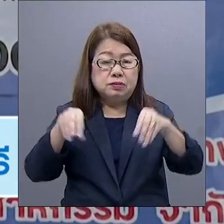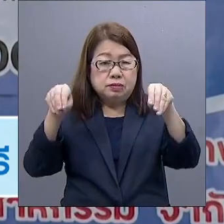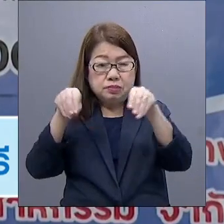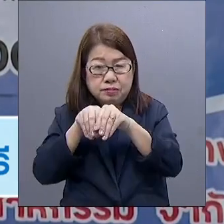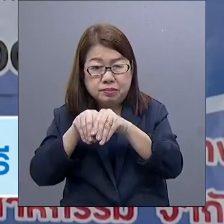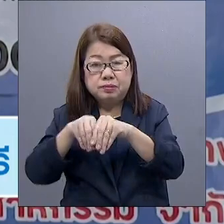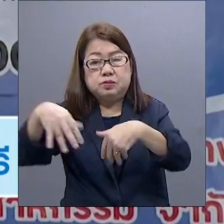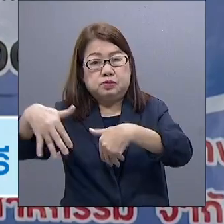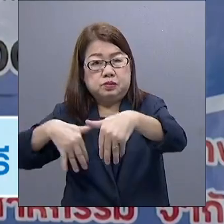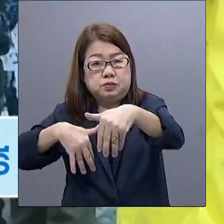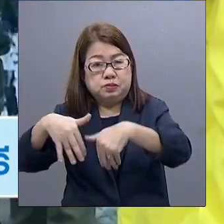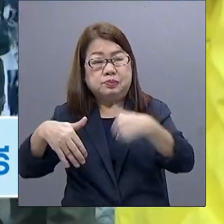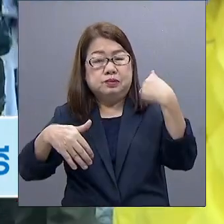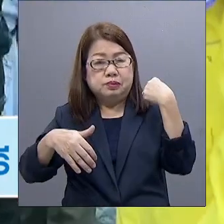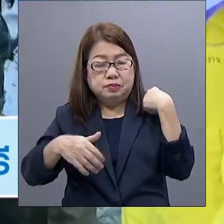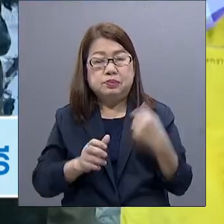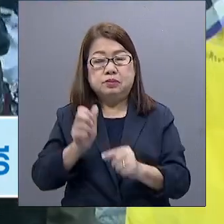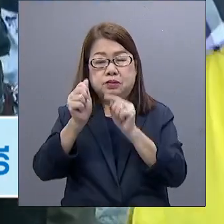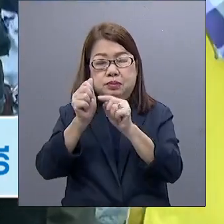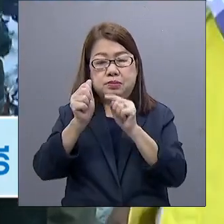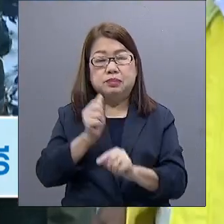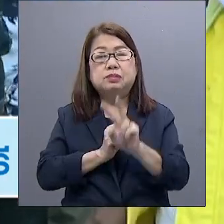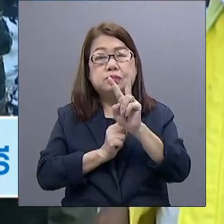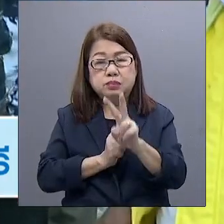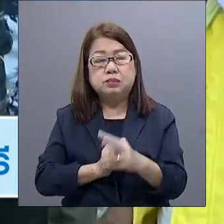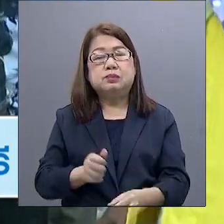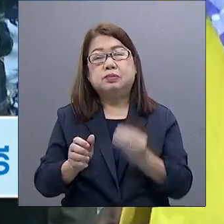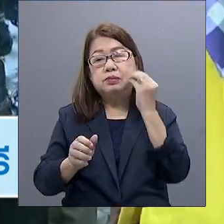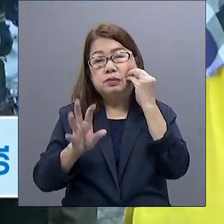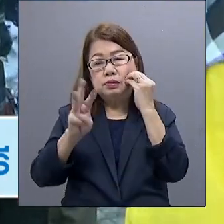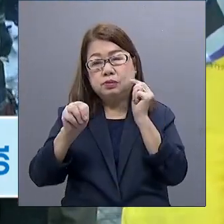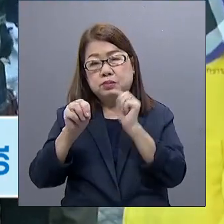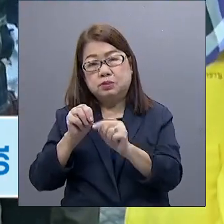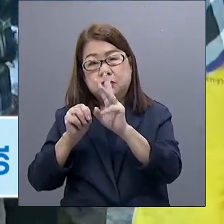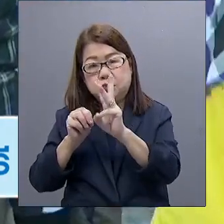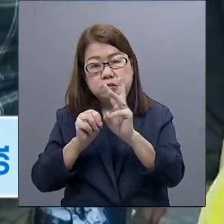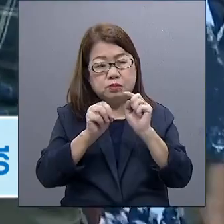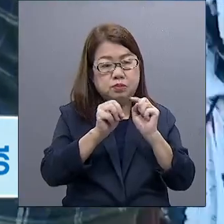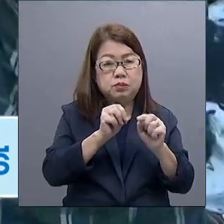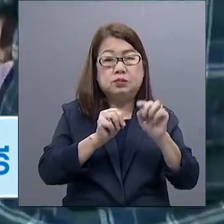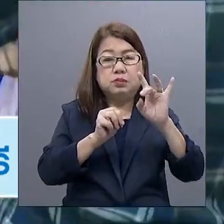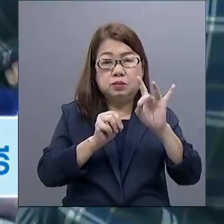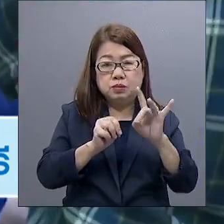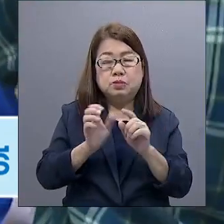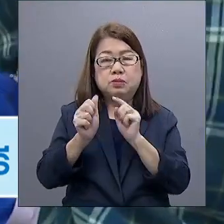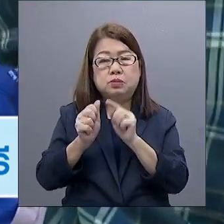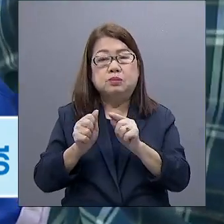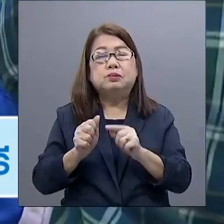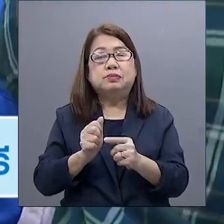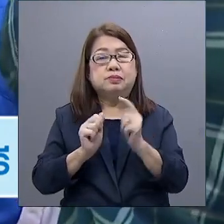ำเภอใน 2 จัหวดทั้หม 6 it in ครวทางห